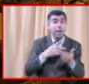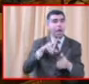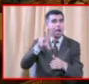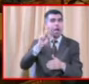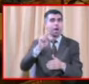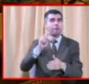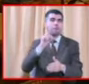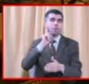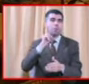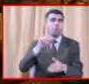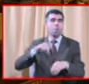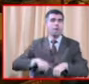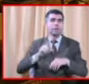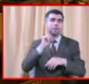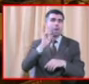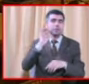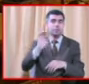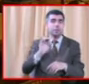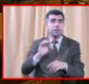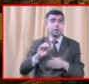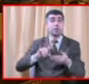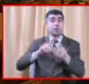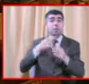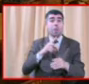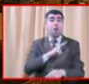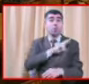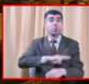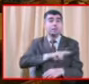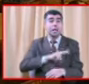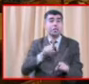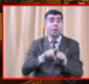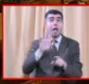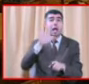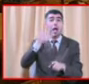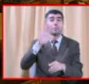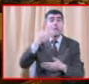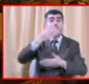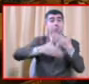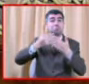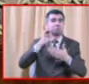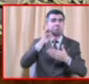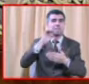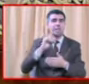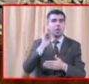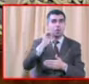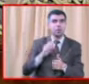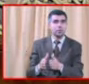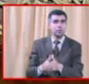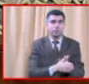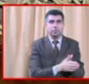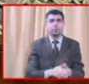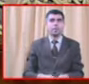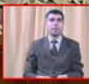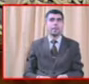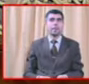الوزيرة، ليست مؤسسة عمومية، وأساتذة فيها كيستافدوا من خمسة ديال المشاريع من طرف لو سي ان ار اس تي. الوقت المخصص